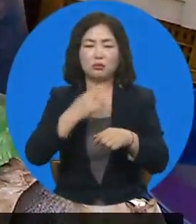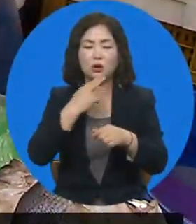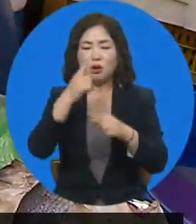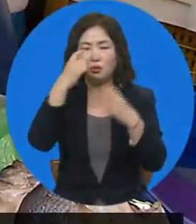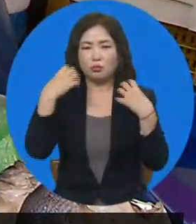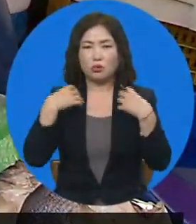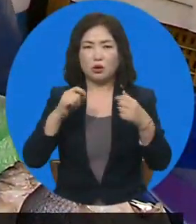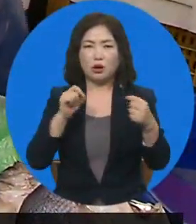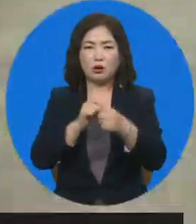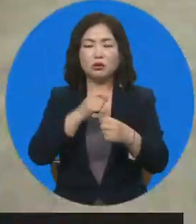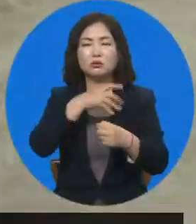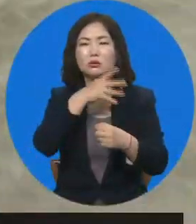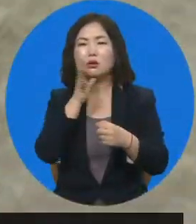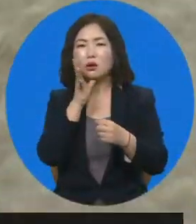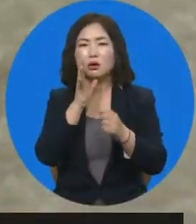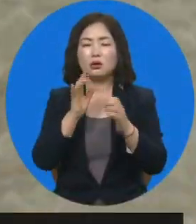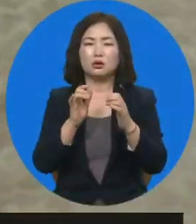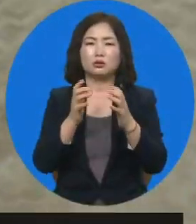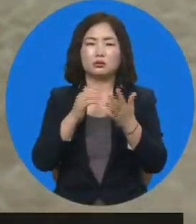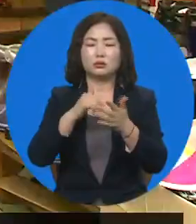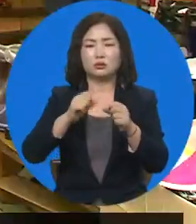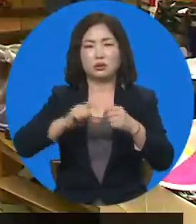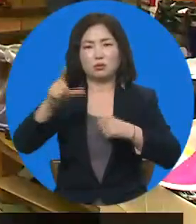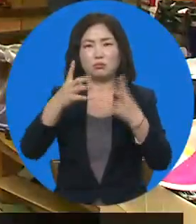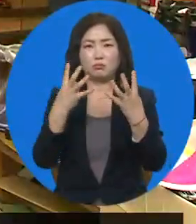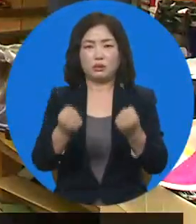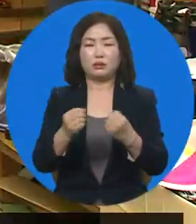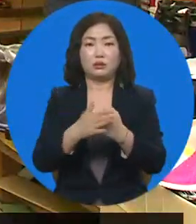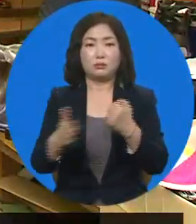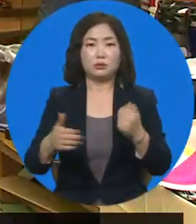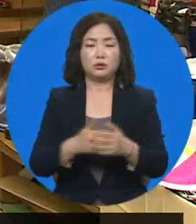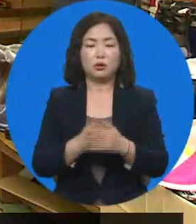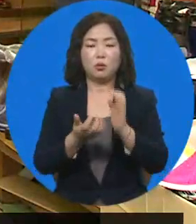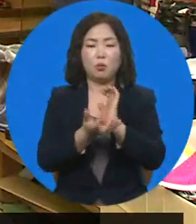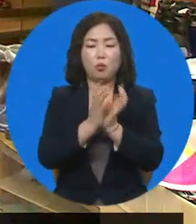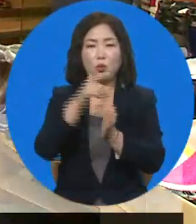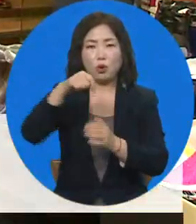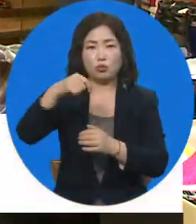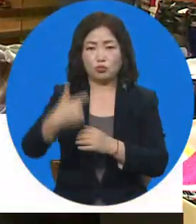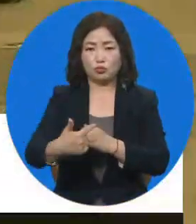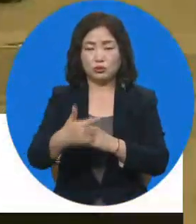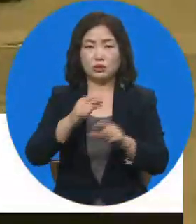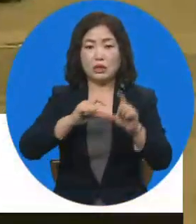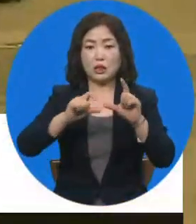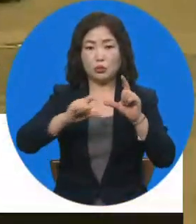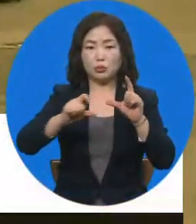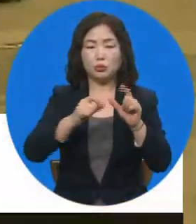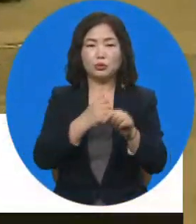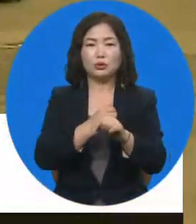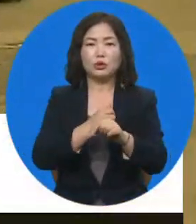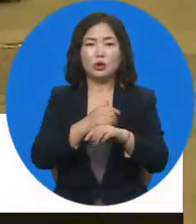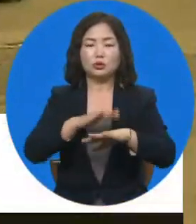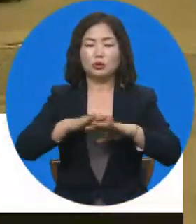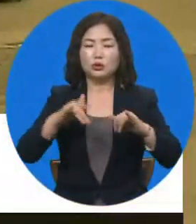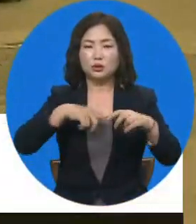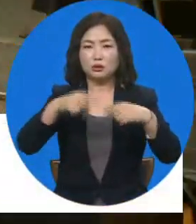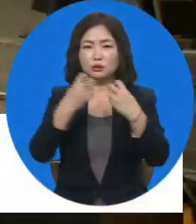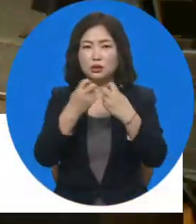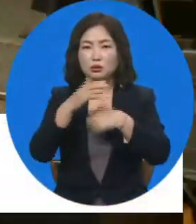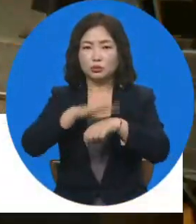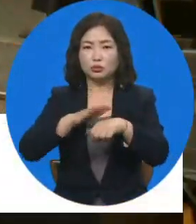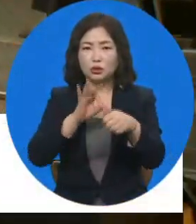낮은 고령인구가 많은 것도 문제입니다 때문에 봉화군 등 일부 지자체는 농민 수당 같은 정책수단을